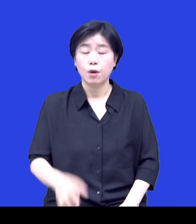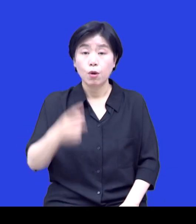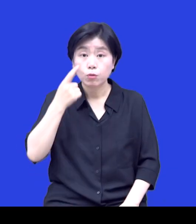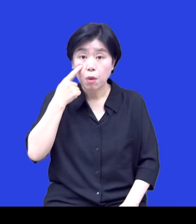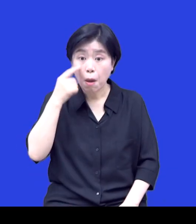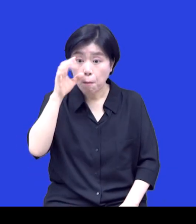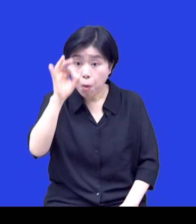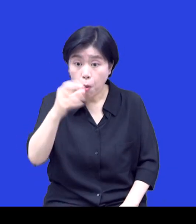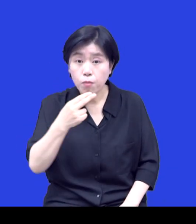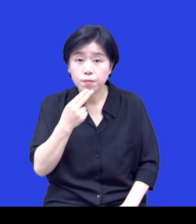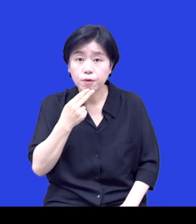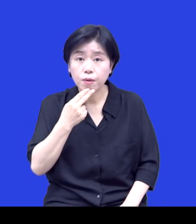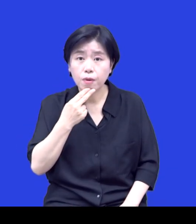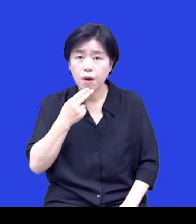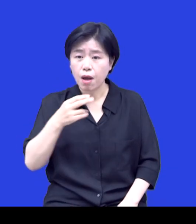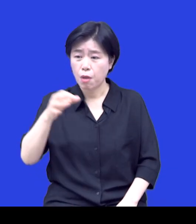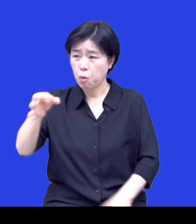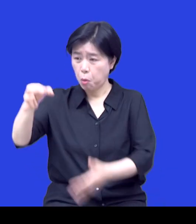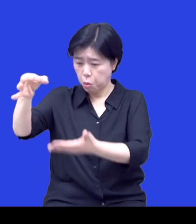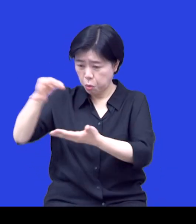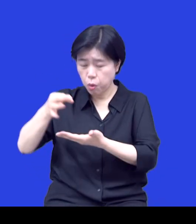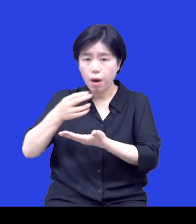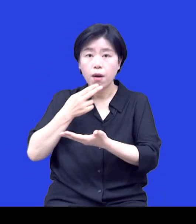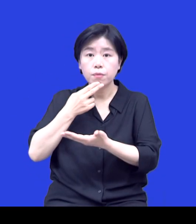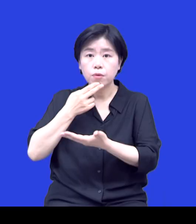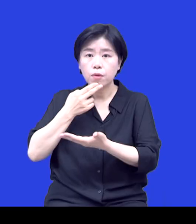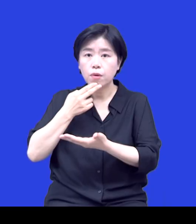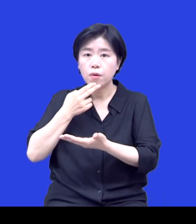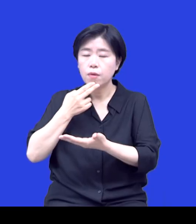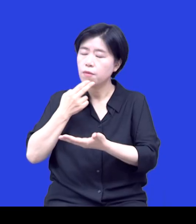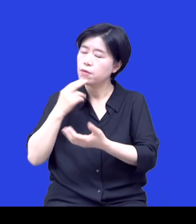예, 남들은 물질적으로 뭐 네. 여러 가지로 혜택을